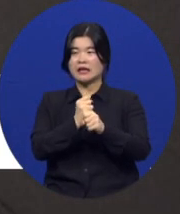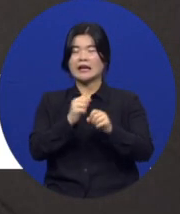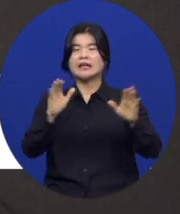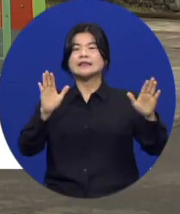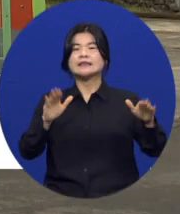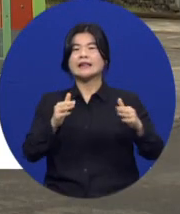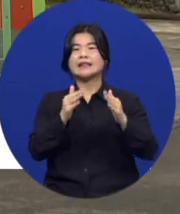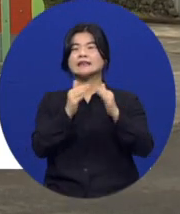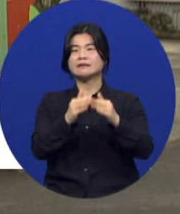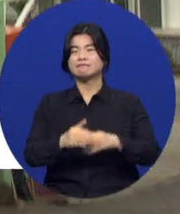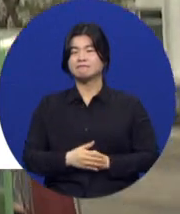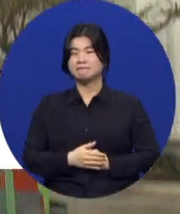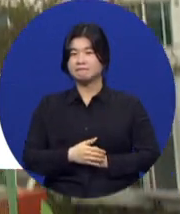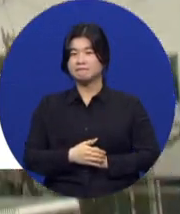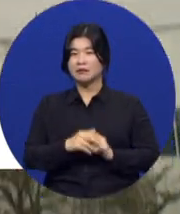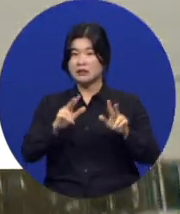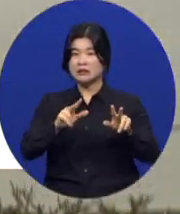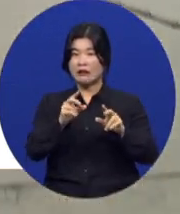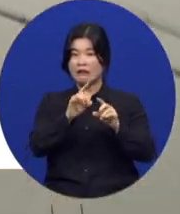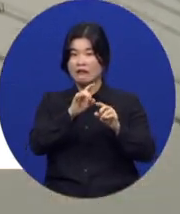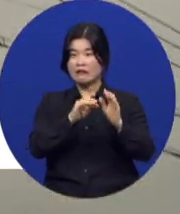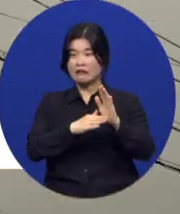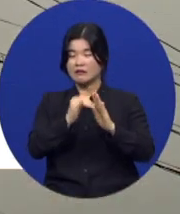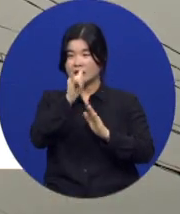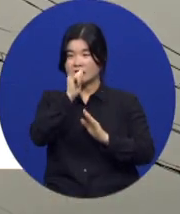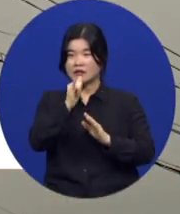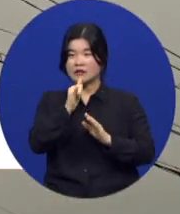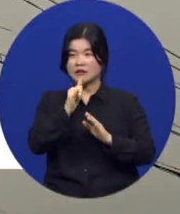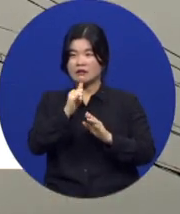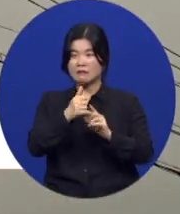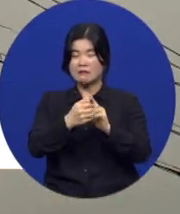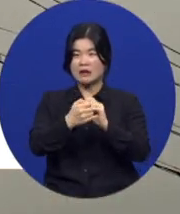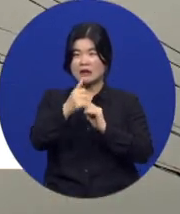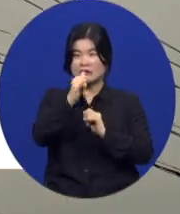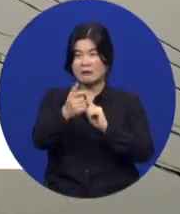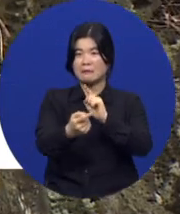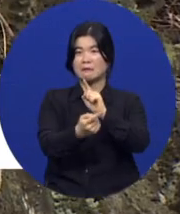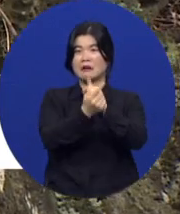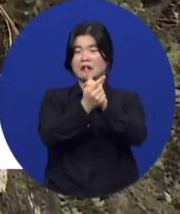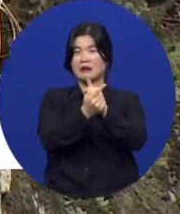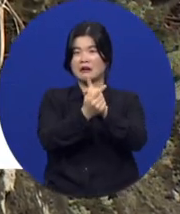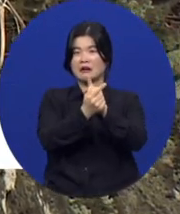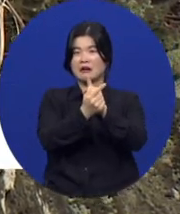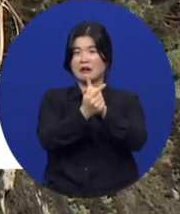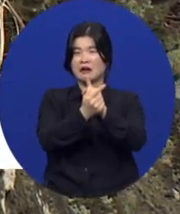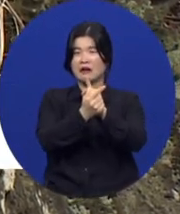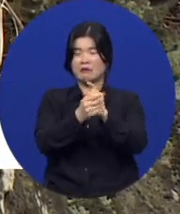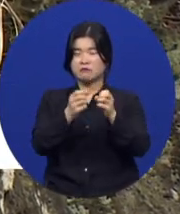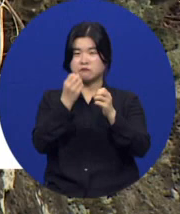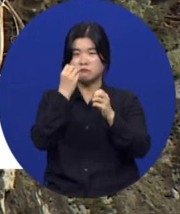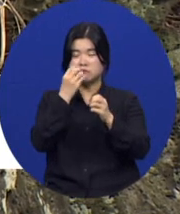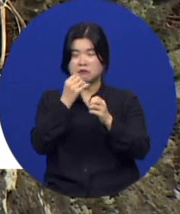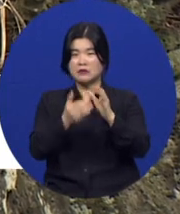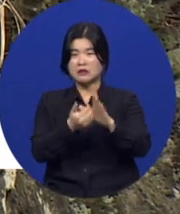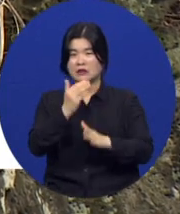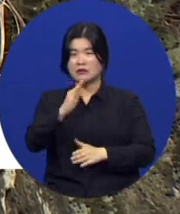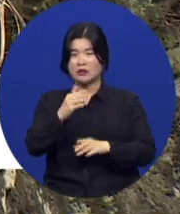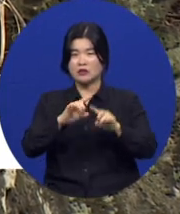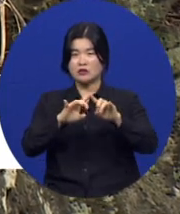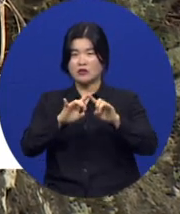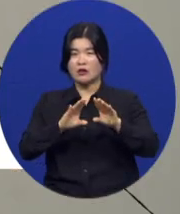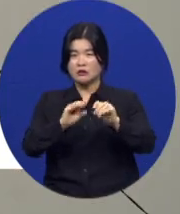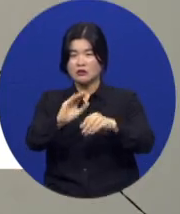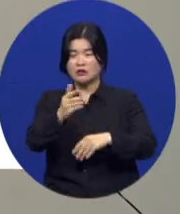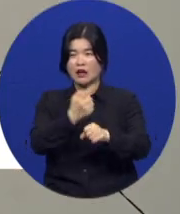얻습니다 한전은 조류 등지에 있던 철사 류가 전선과 접촉하면서 설비에 이상이 생겨 정작 이 된 것으로 보고